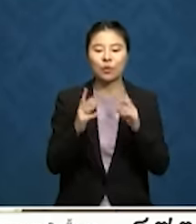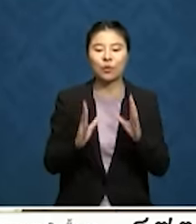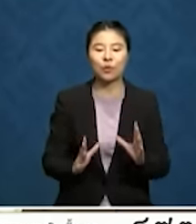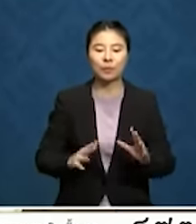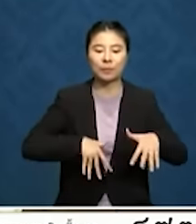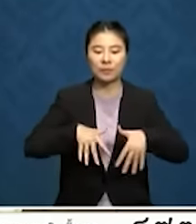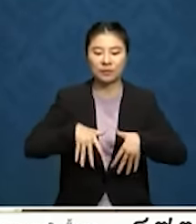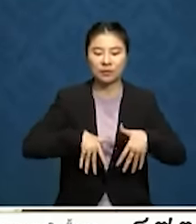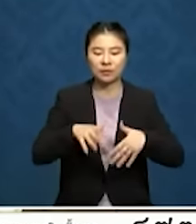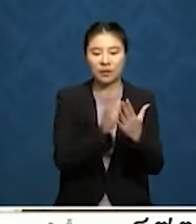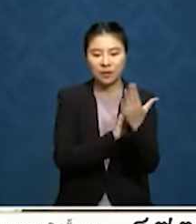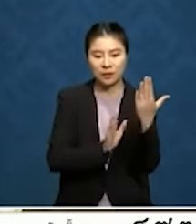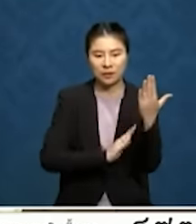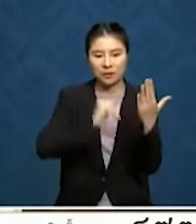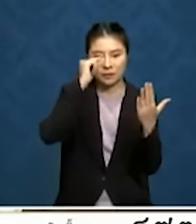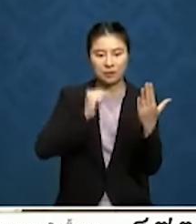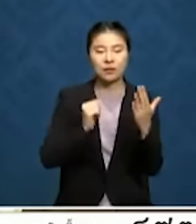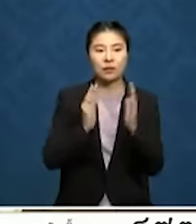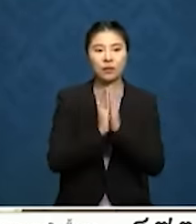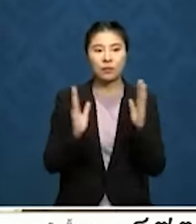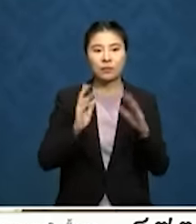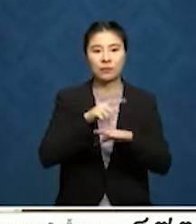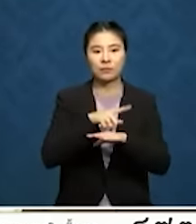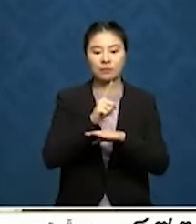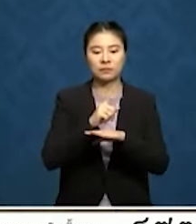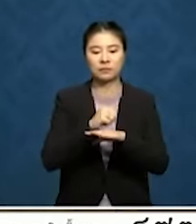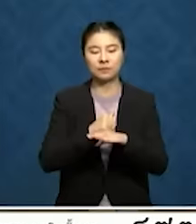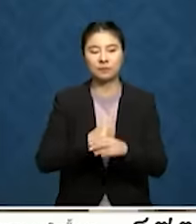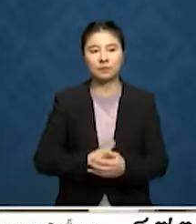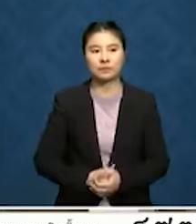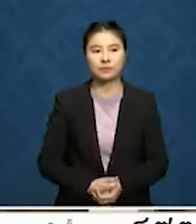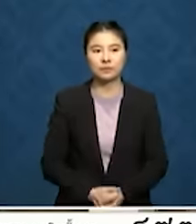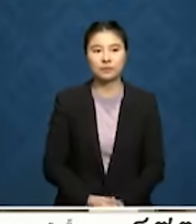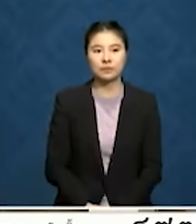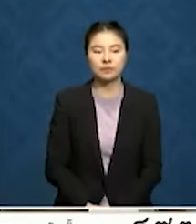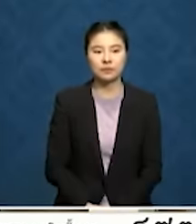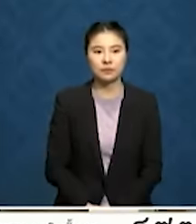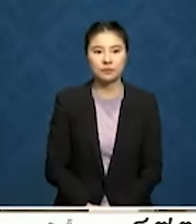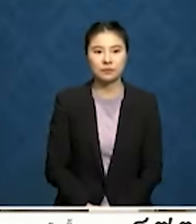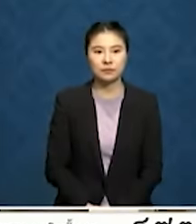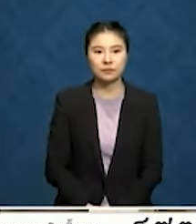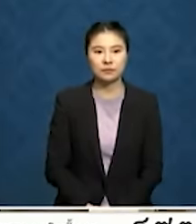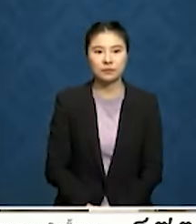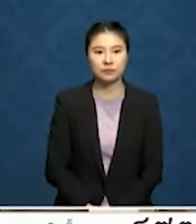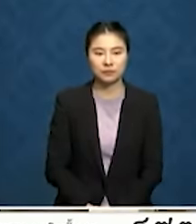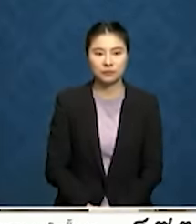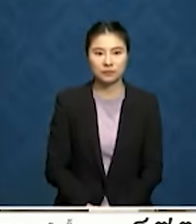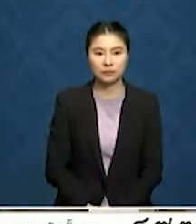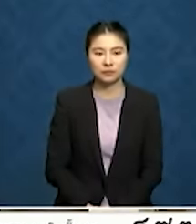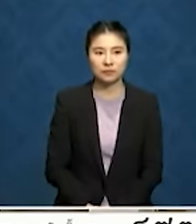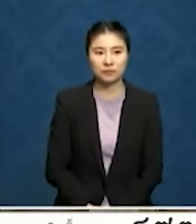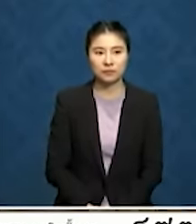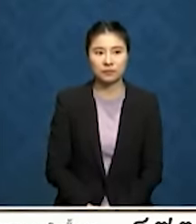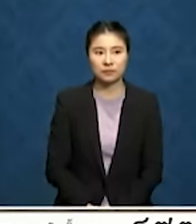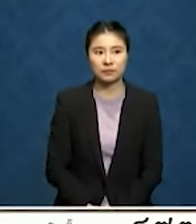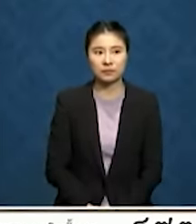และประเทศชาติเป็นหลักครับขอบคุณท่านประธานมากครับ ครับขอบคุณคุณตากรตันตจิตครับต่อไปก็จะเป็นการประ